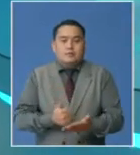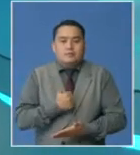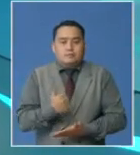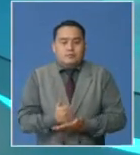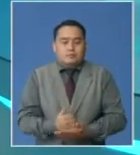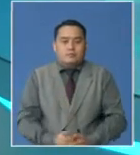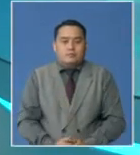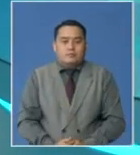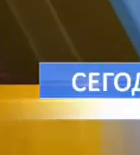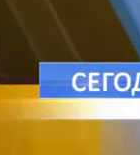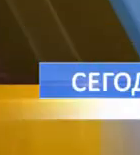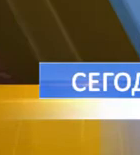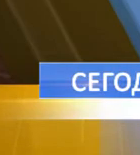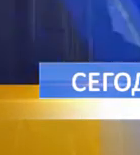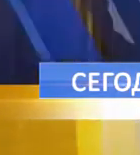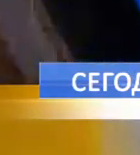главном.